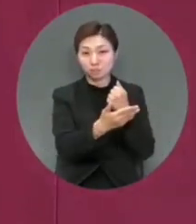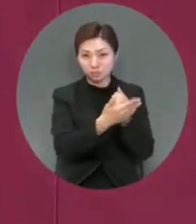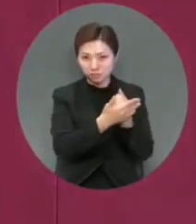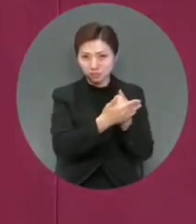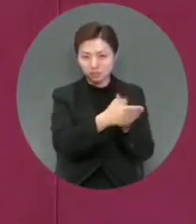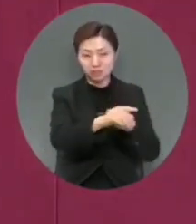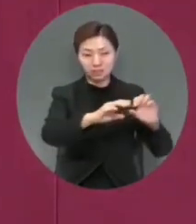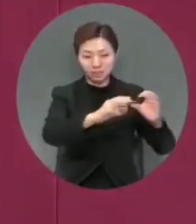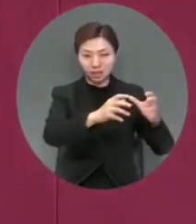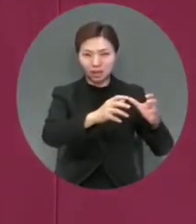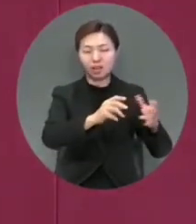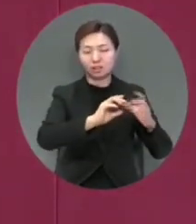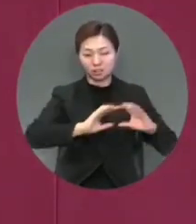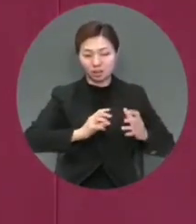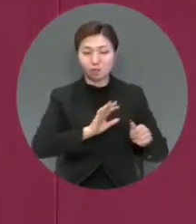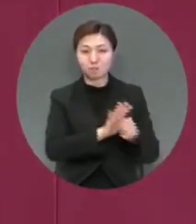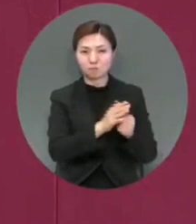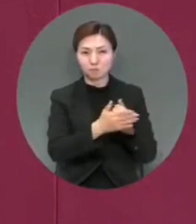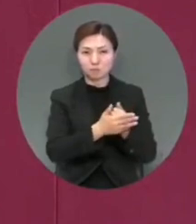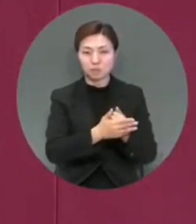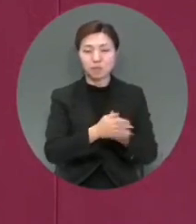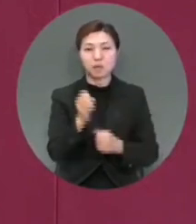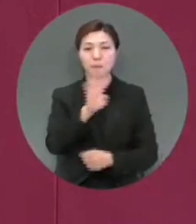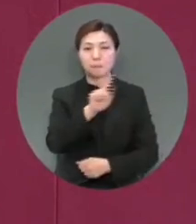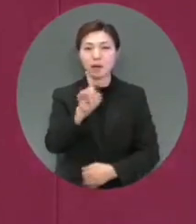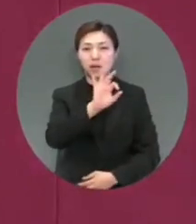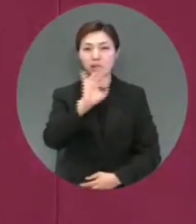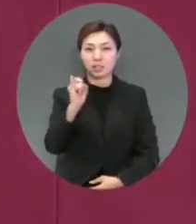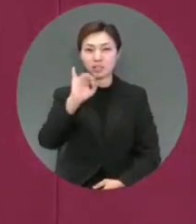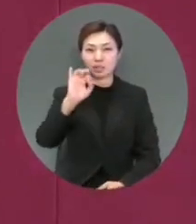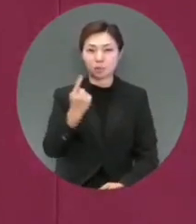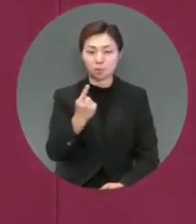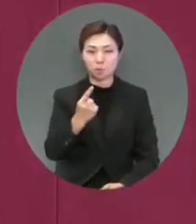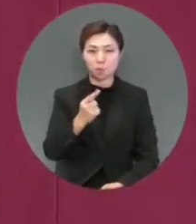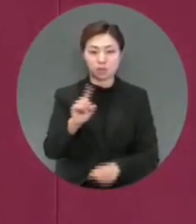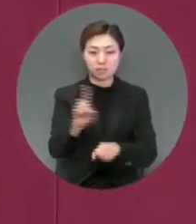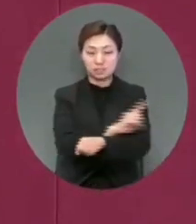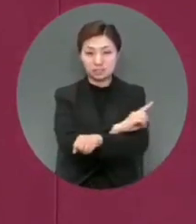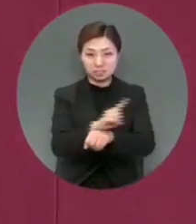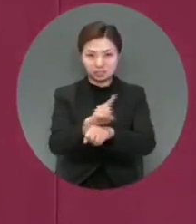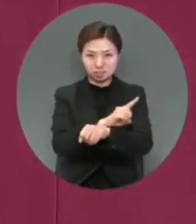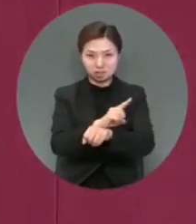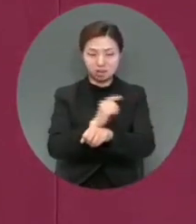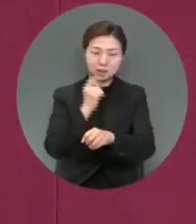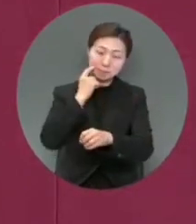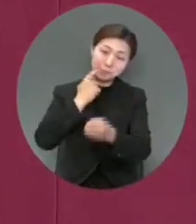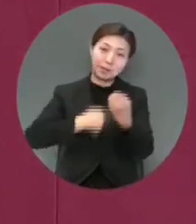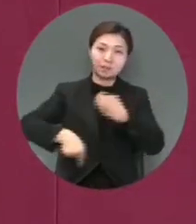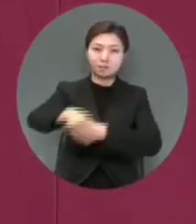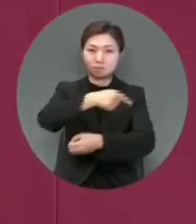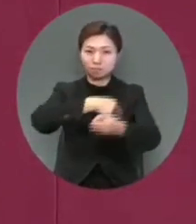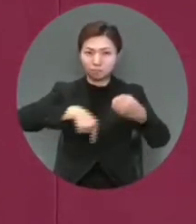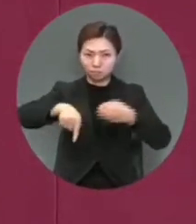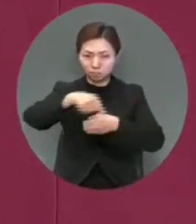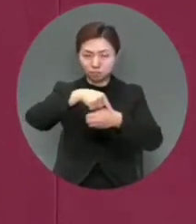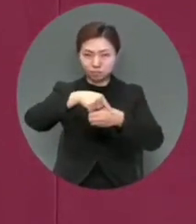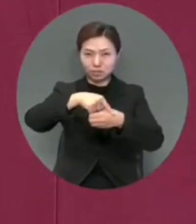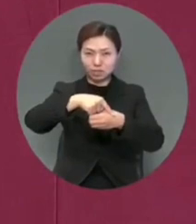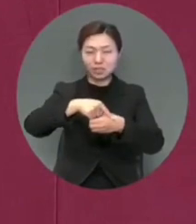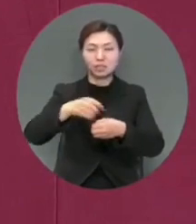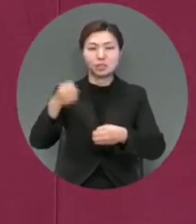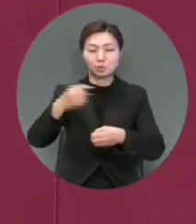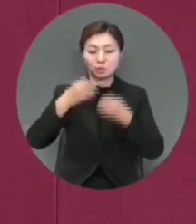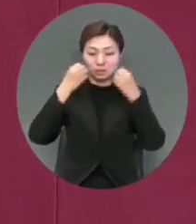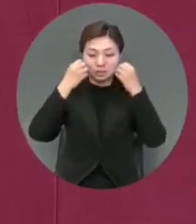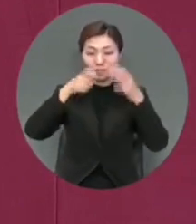의료, 스마트팜, 디지털, 원자력, 그리고 방위 산업 분야까지 아우르는 미래